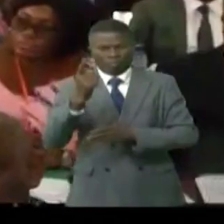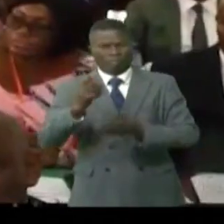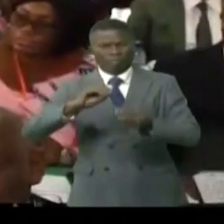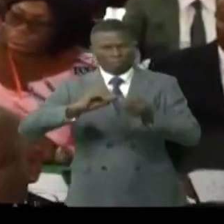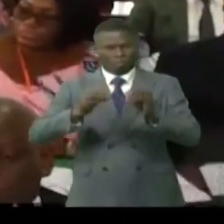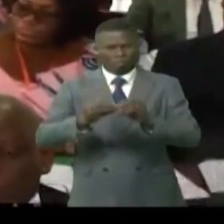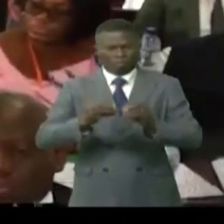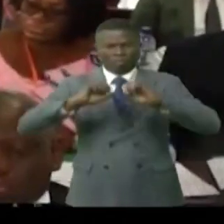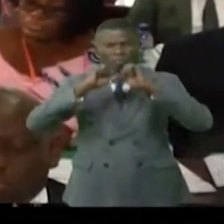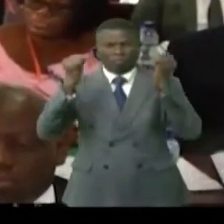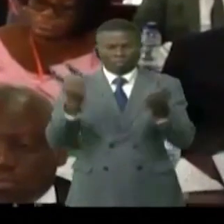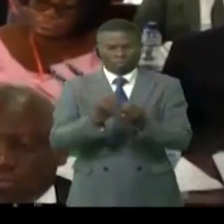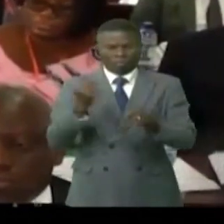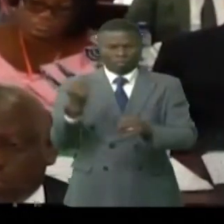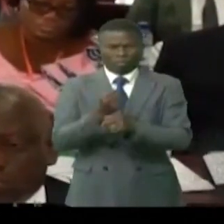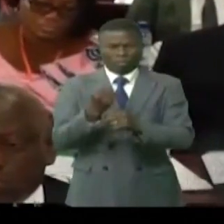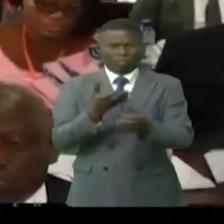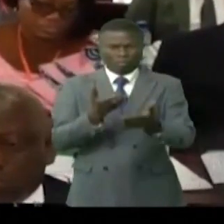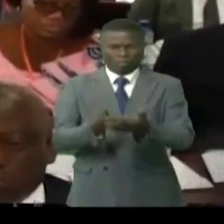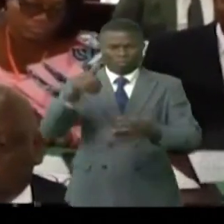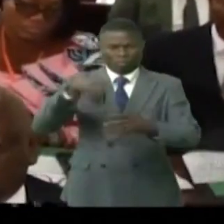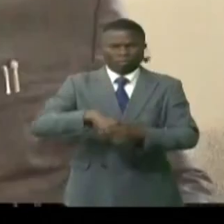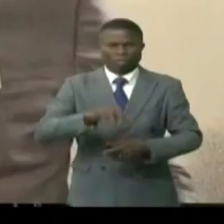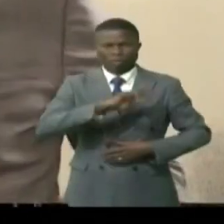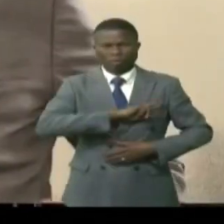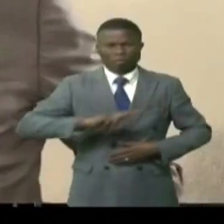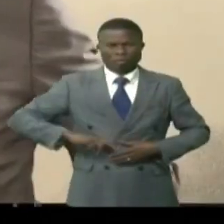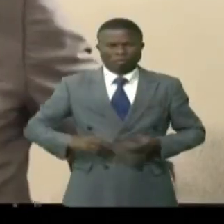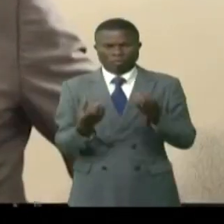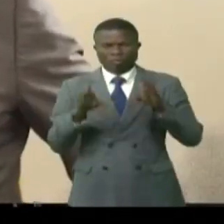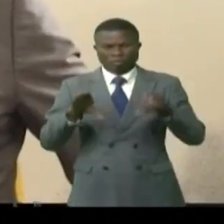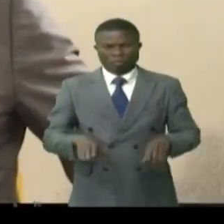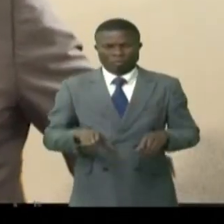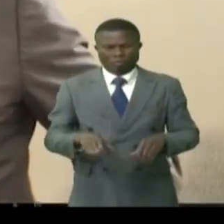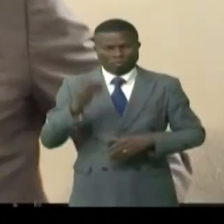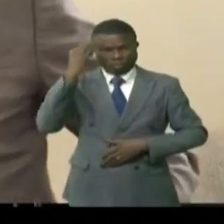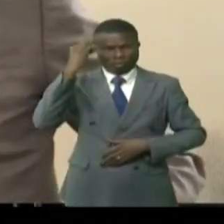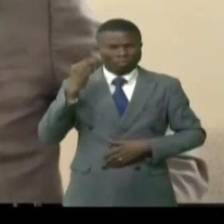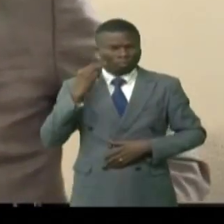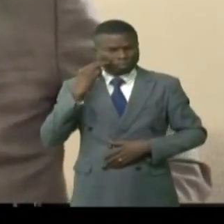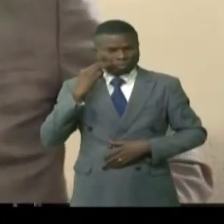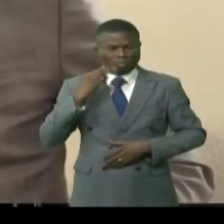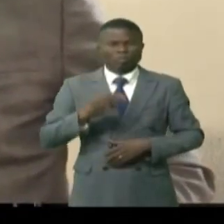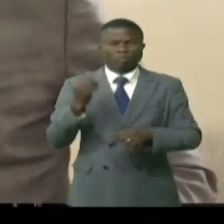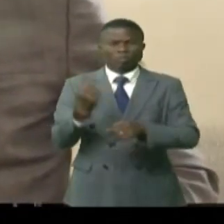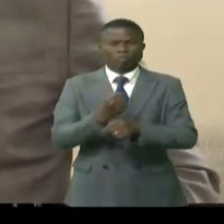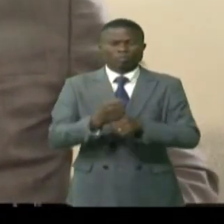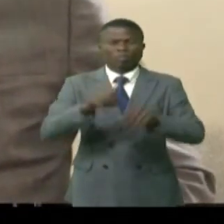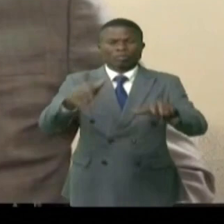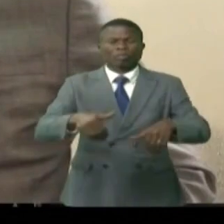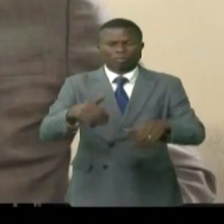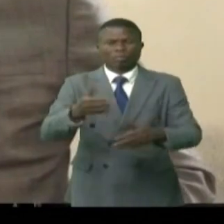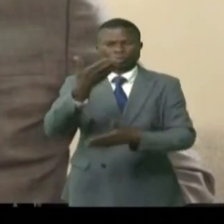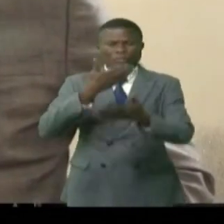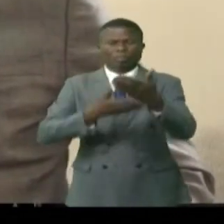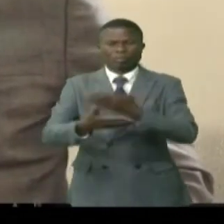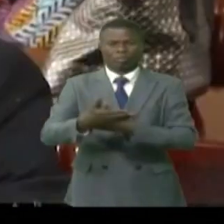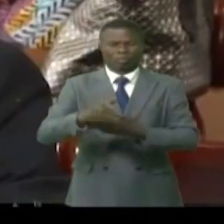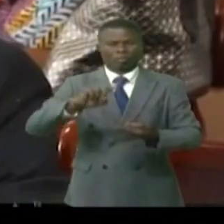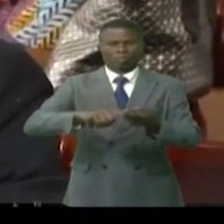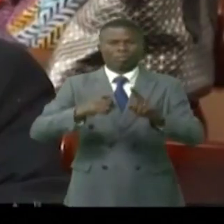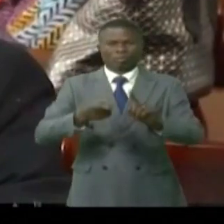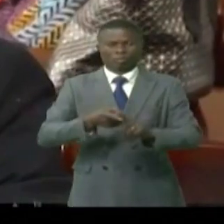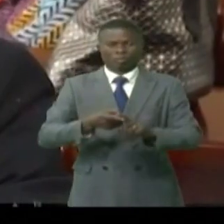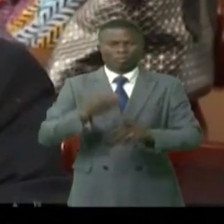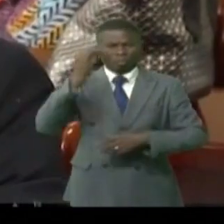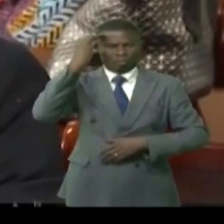d'immatriculation des sociétés coopératives en RDC. Le ministre José Panda de l'Agriculture, qui a représenté son collègue,